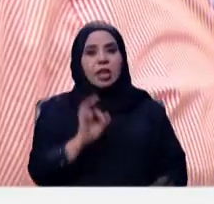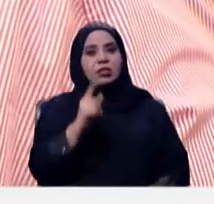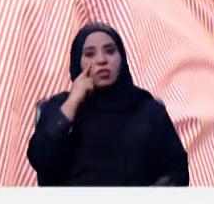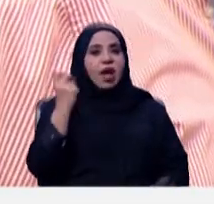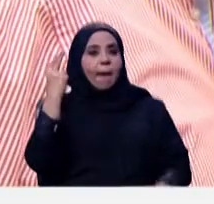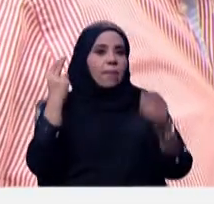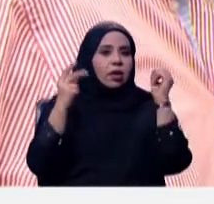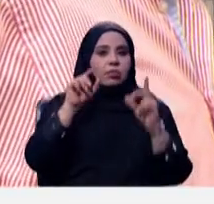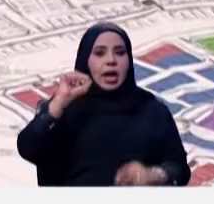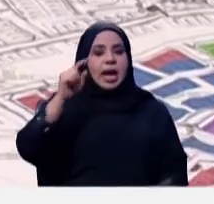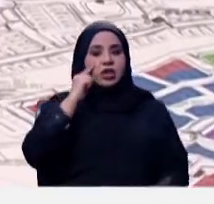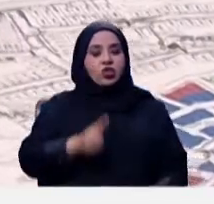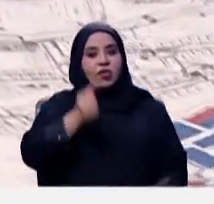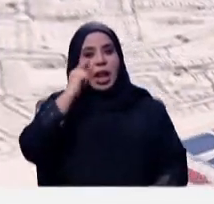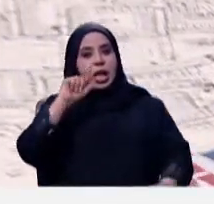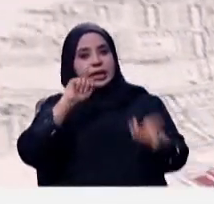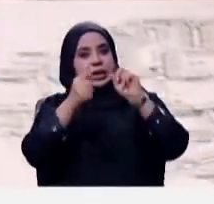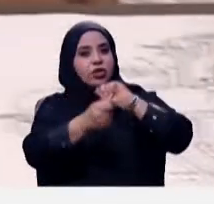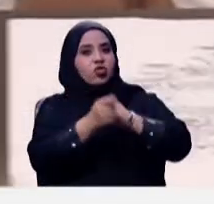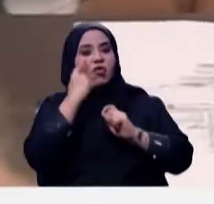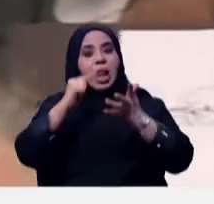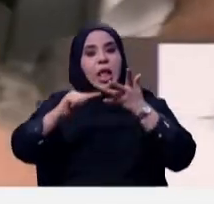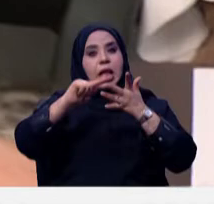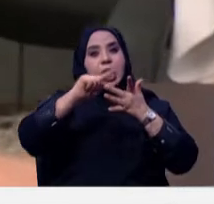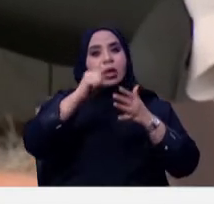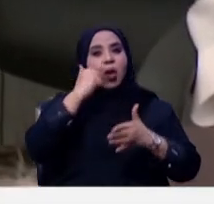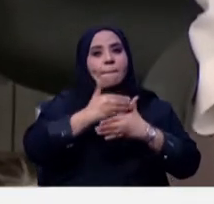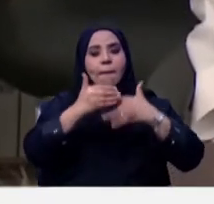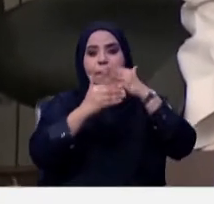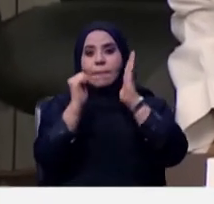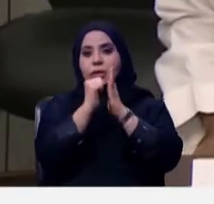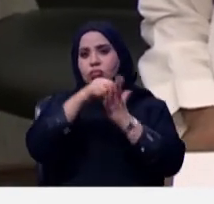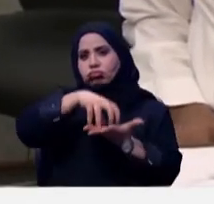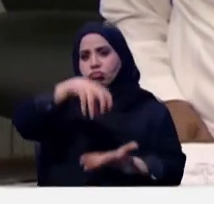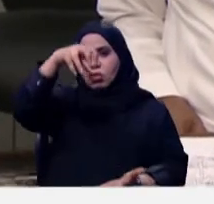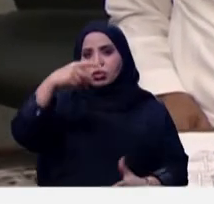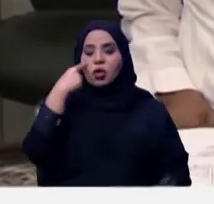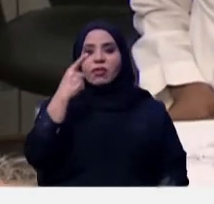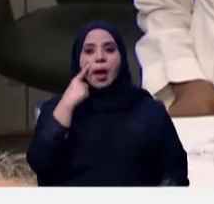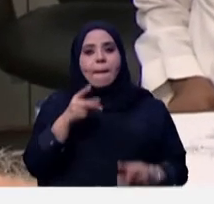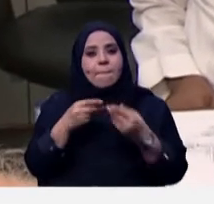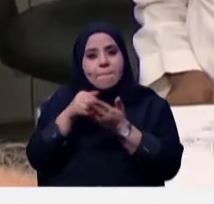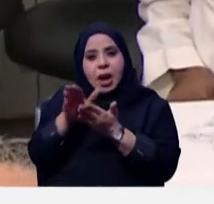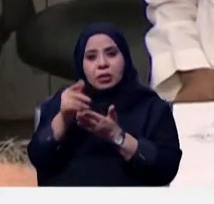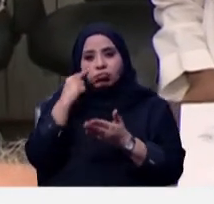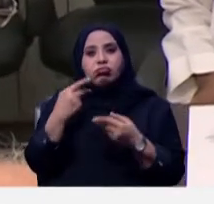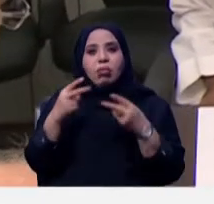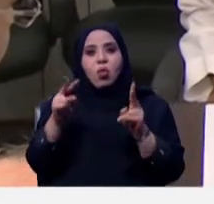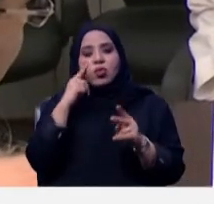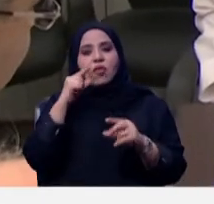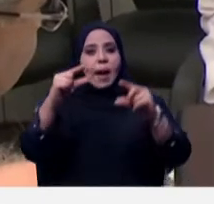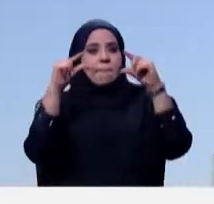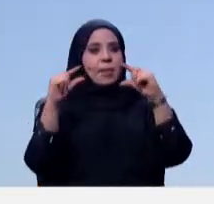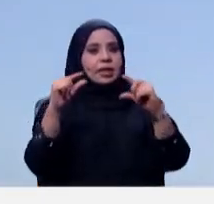قدمت مقترحات تتضمن إجراء تعديلات على اشتراطات التعمير لمناطق الإسكان، منها إلغاء البند المتعلق بحظر